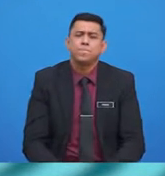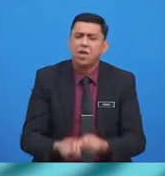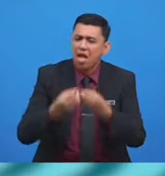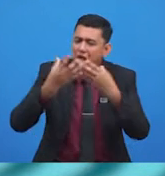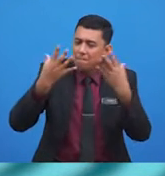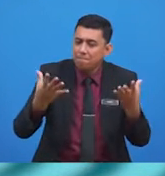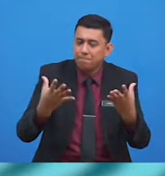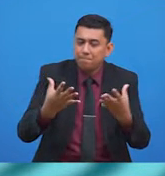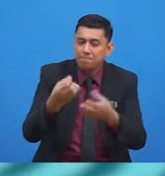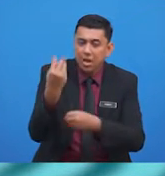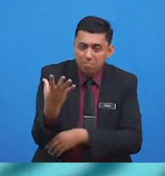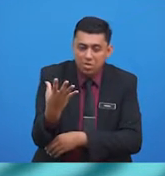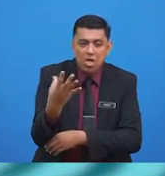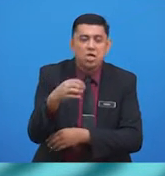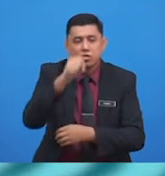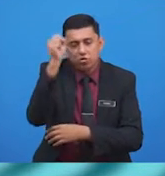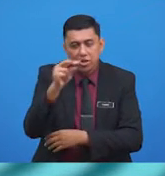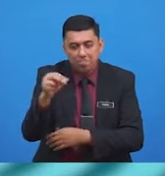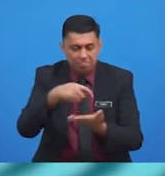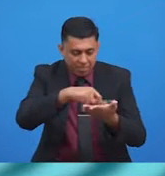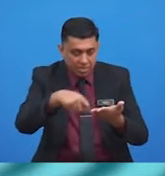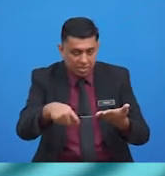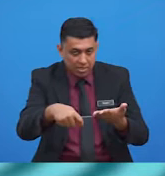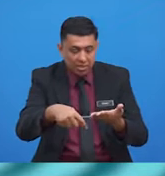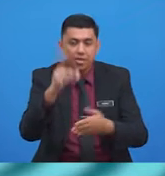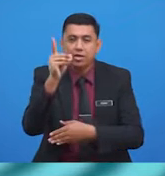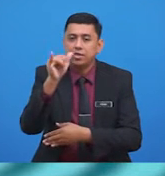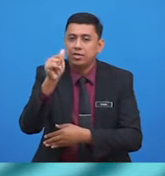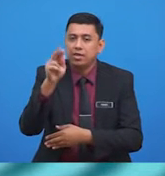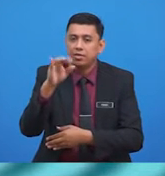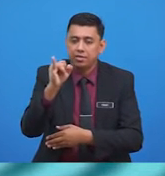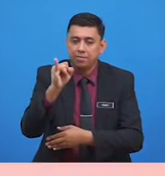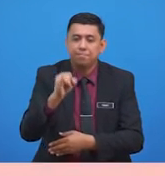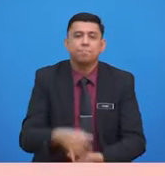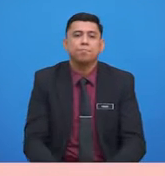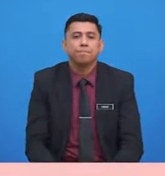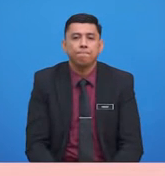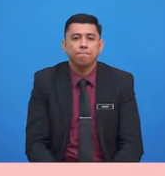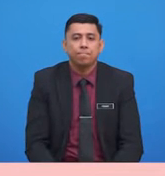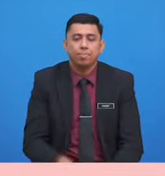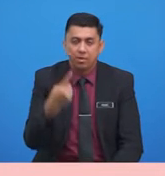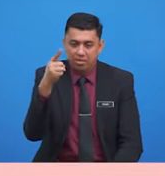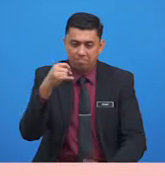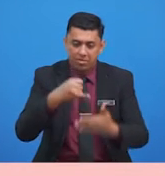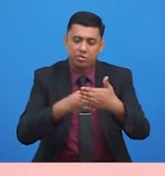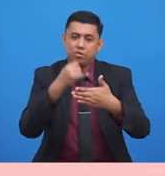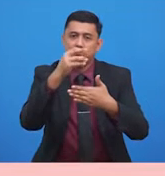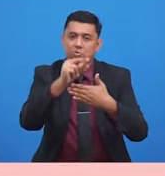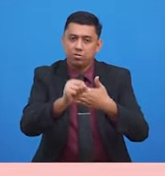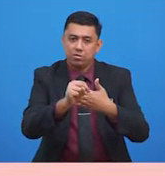soalan berdasarkan catatan diari Prema tersebut. 11